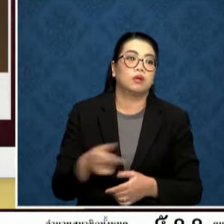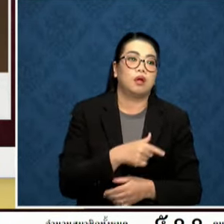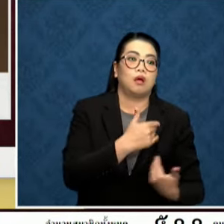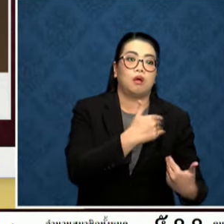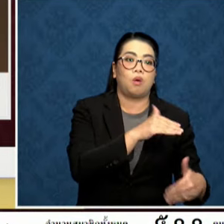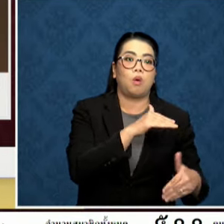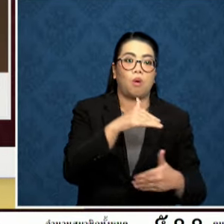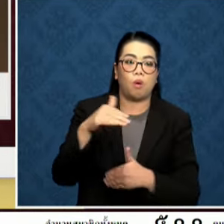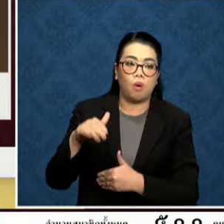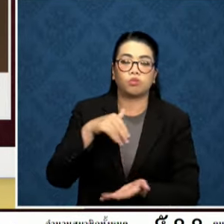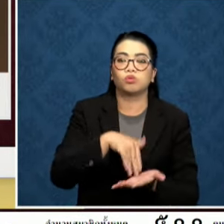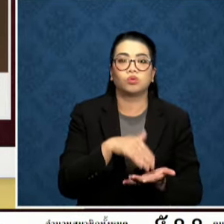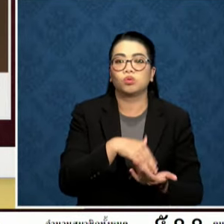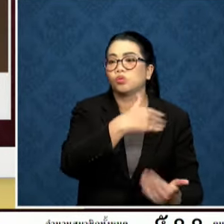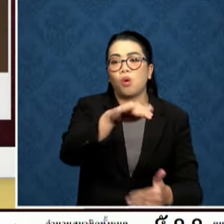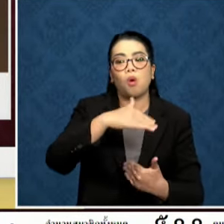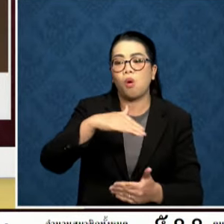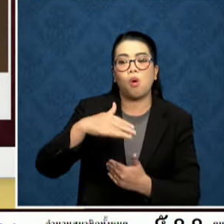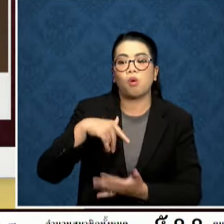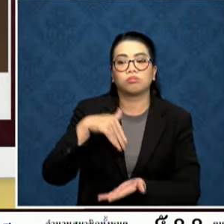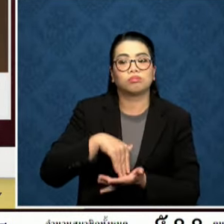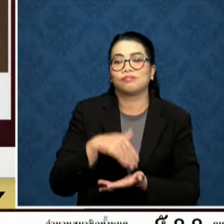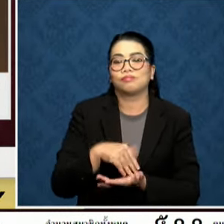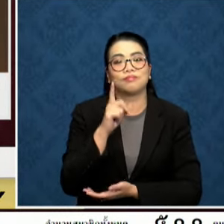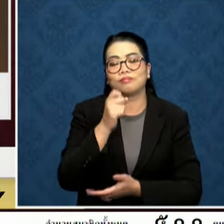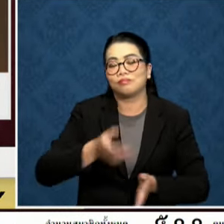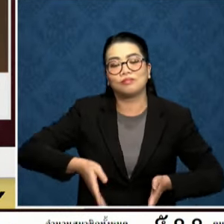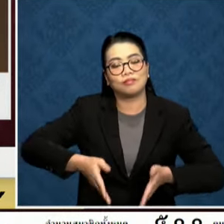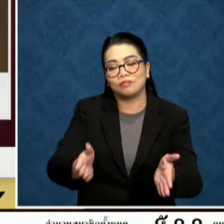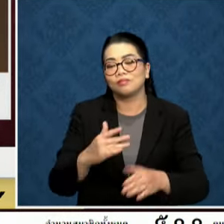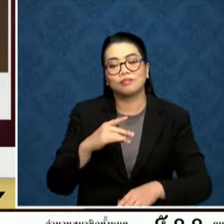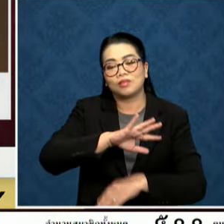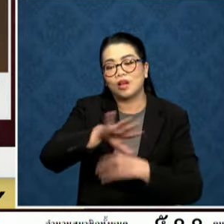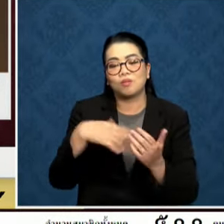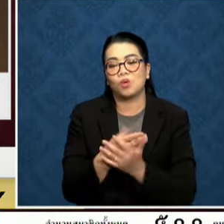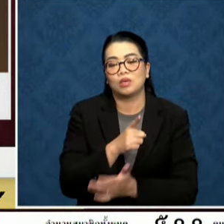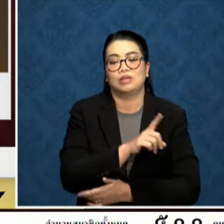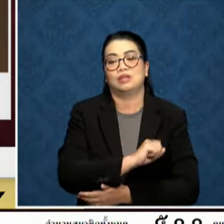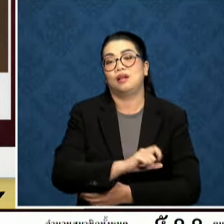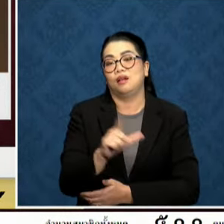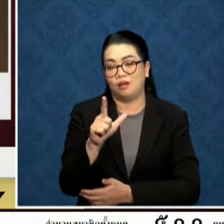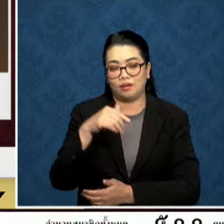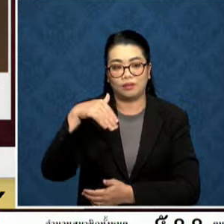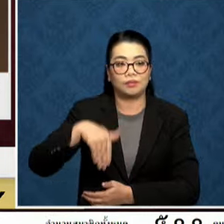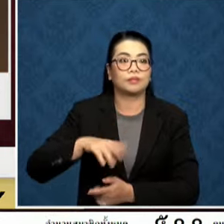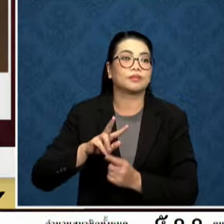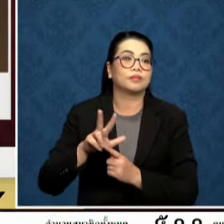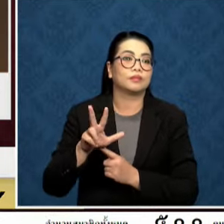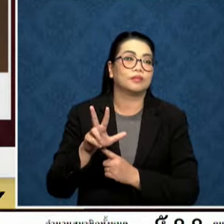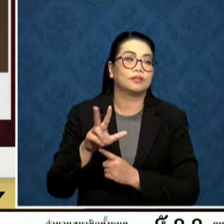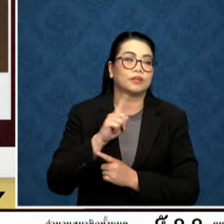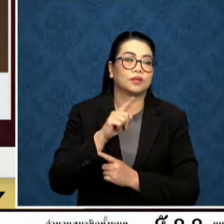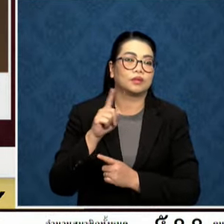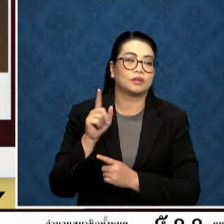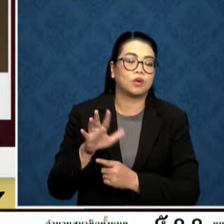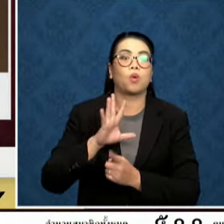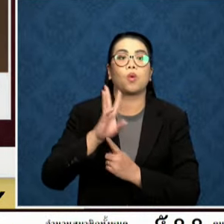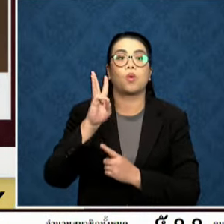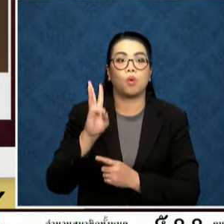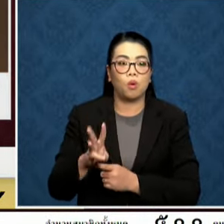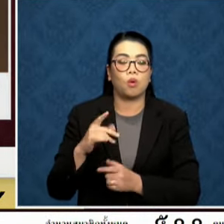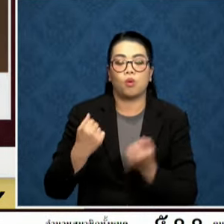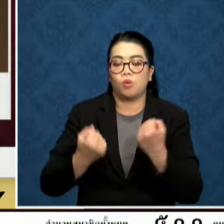มีเป็นศูนย์กลางของการขนส่งได้จากการตัดถนนอย่างเดียวเกือบๆ100,000ล้านบาทนะคะ Future mobilityค่ะมีการส่งเสริมรถ